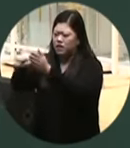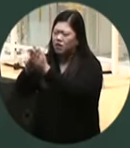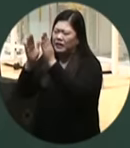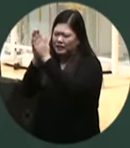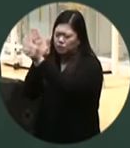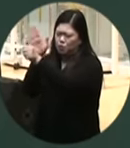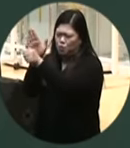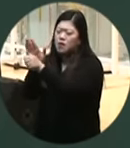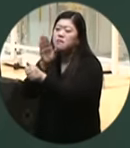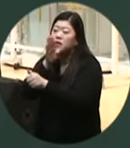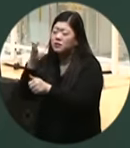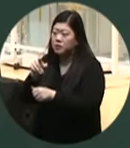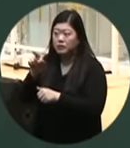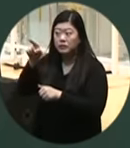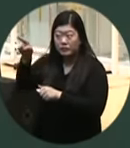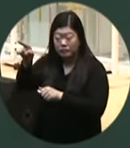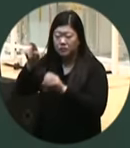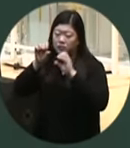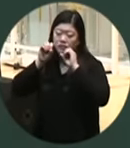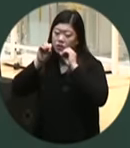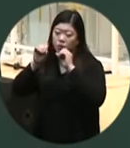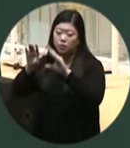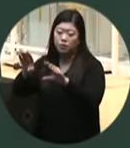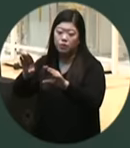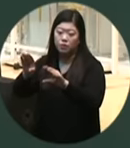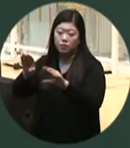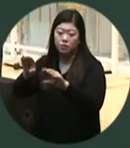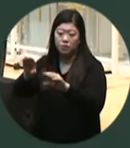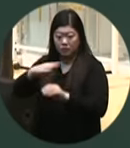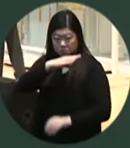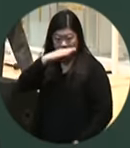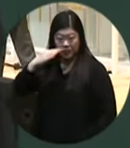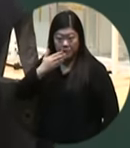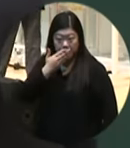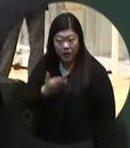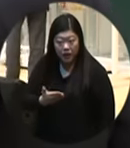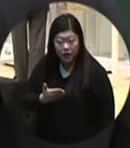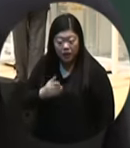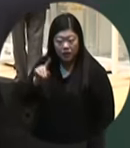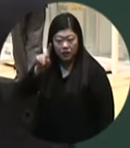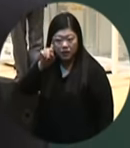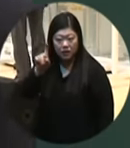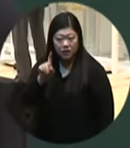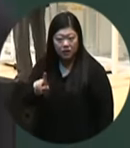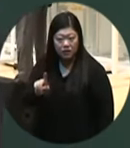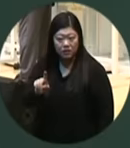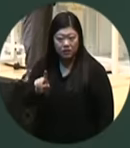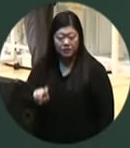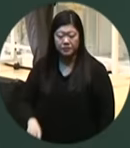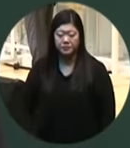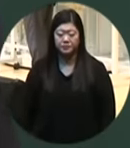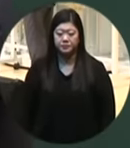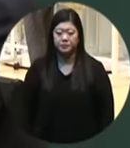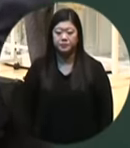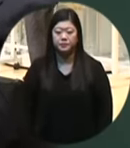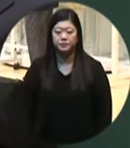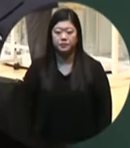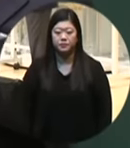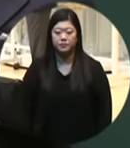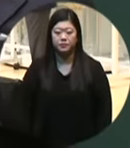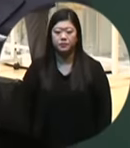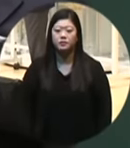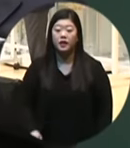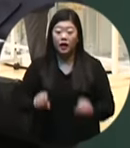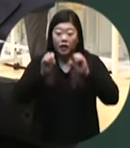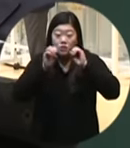되지만 그분은 전도운동 못해요. 그렇잖아요. We can pray for the president and support him or her, and yet the president cannot do the gospel movement. 여러분 할 수 있는